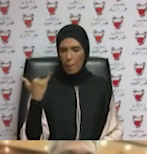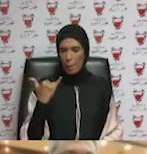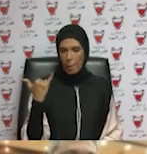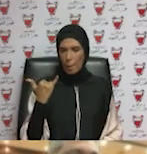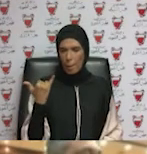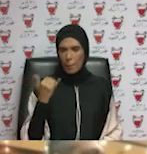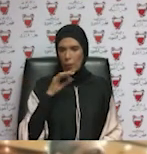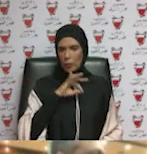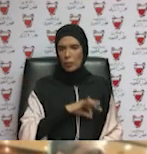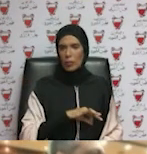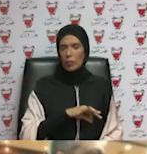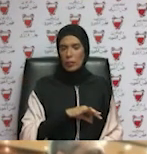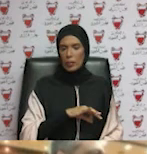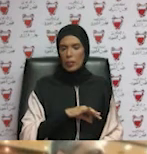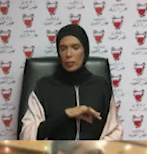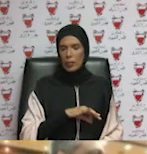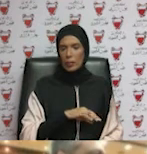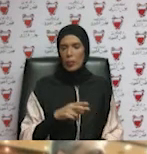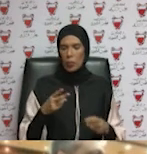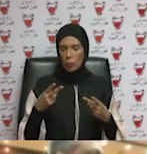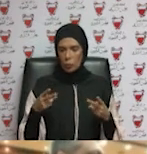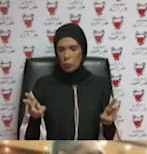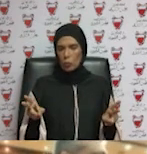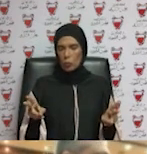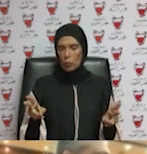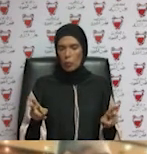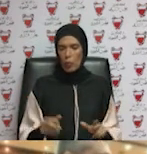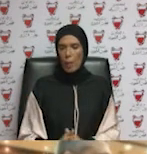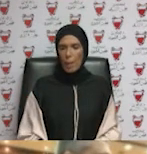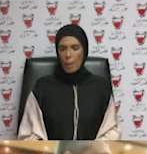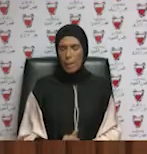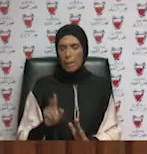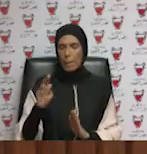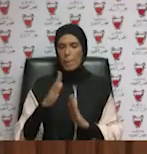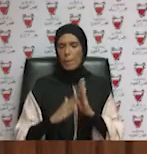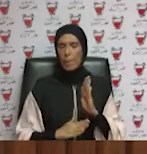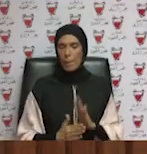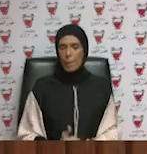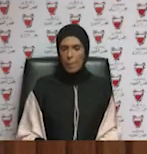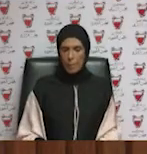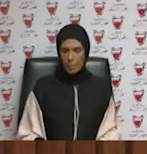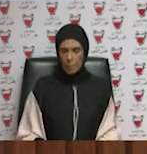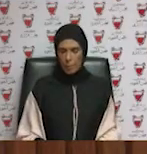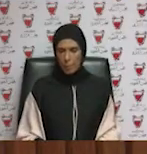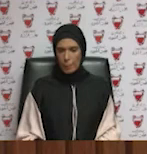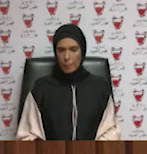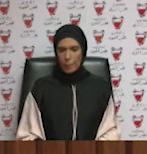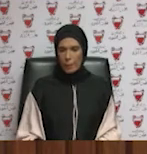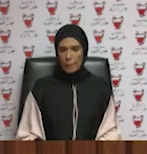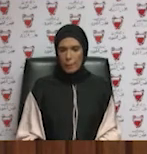نرفعها مع مبدئية موافقتنا على التقرير، لأن أنا